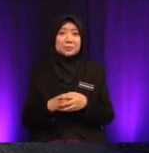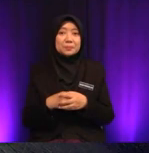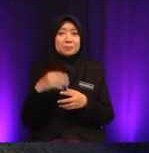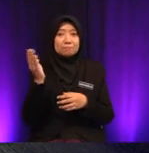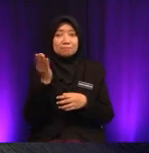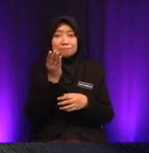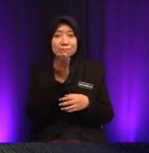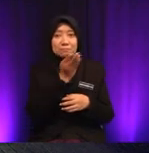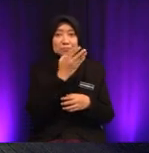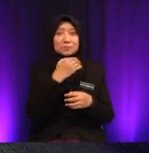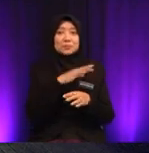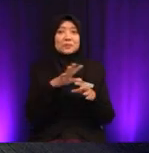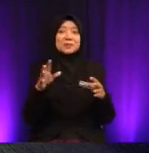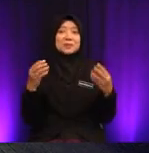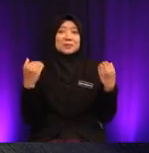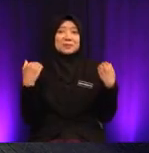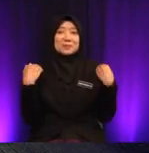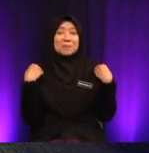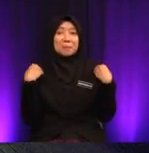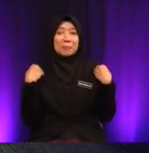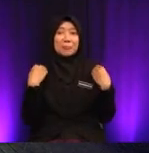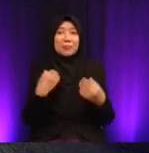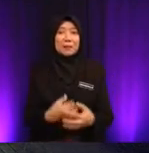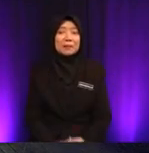Ini masjid ada dakwah anjing